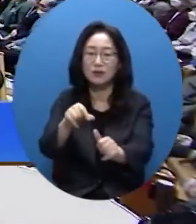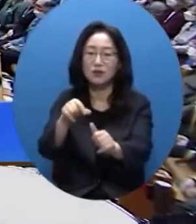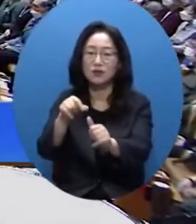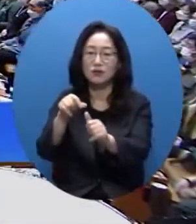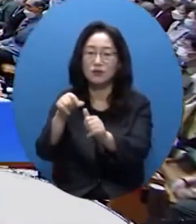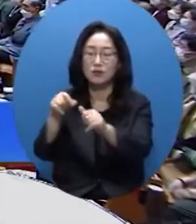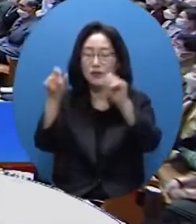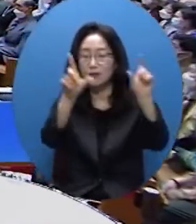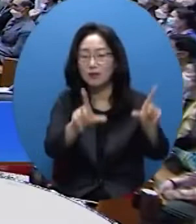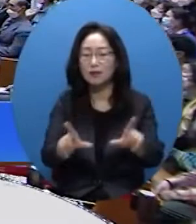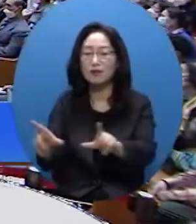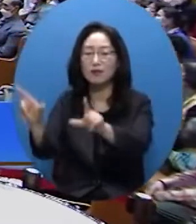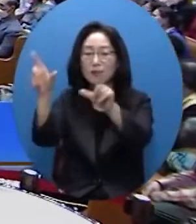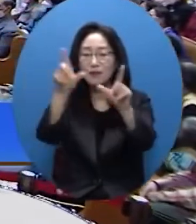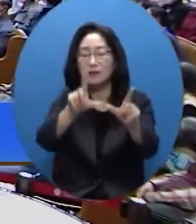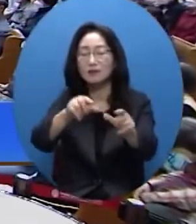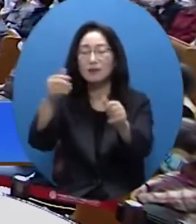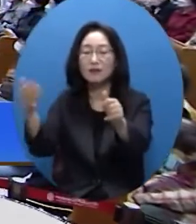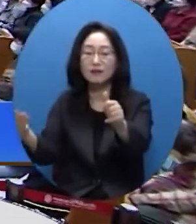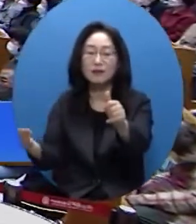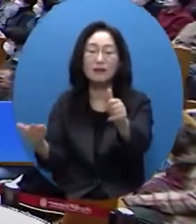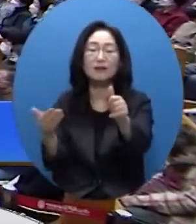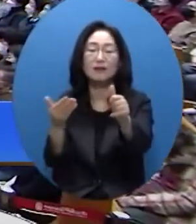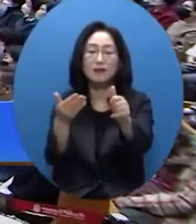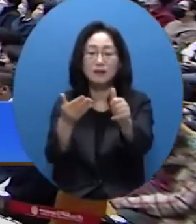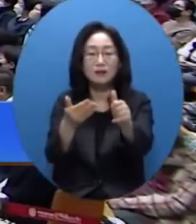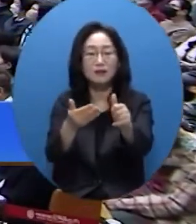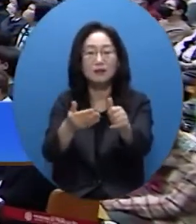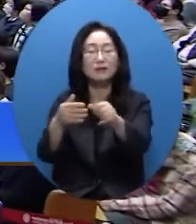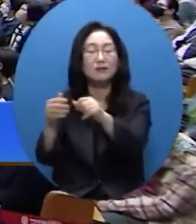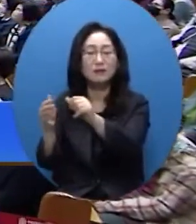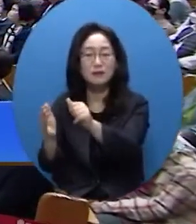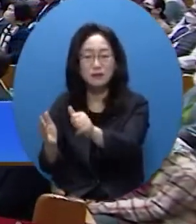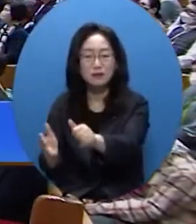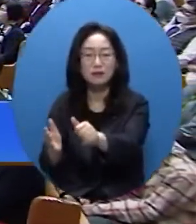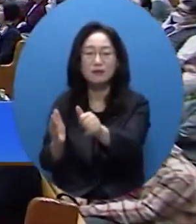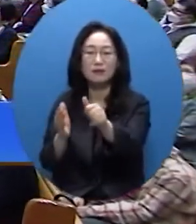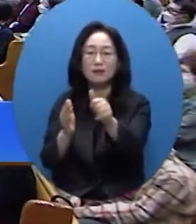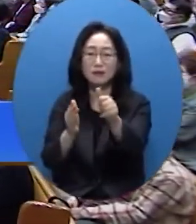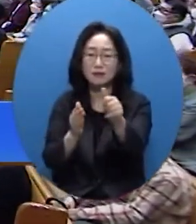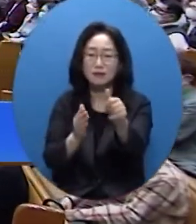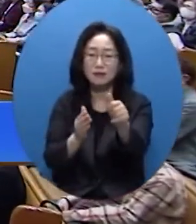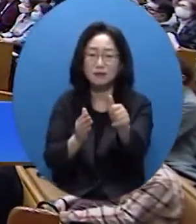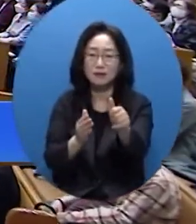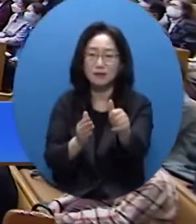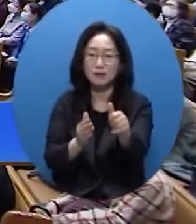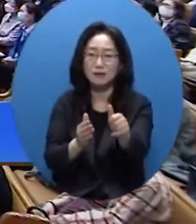얹어 논외 여사 아 알리 외설